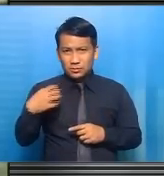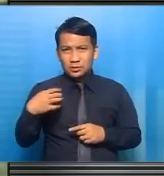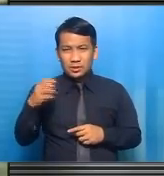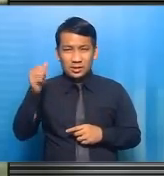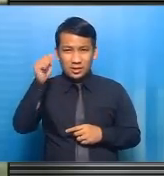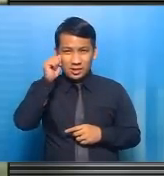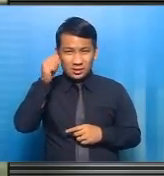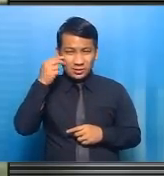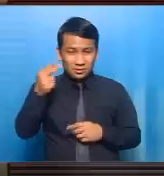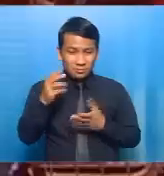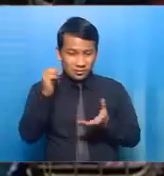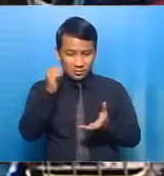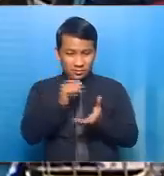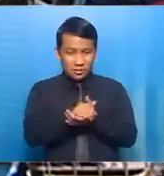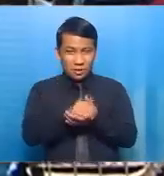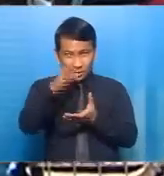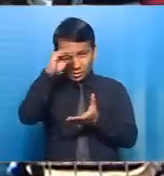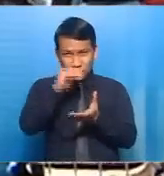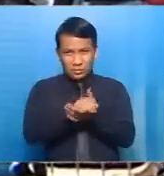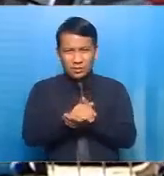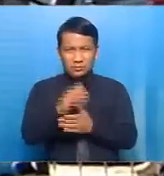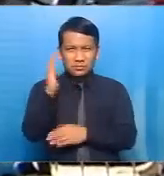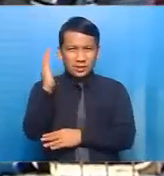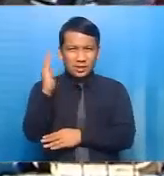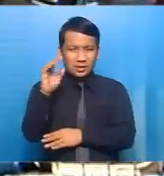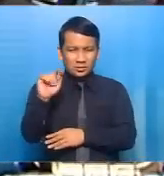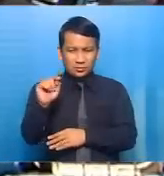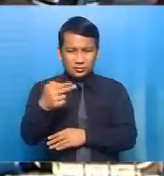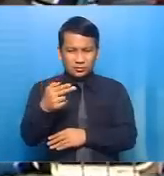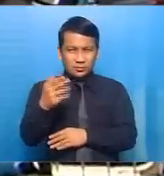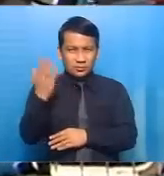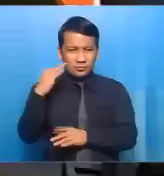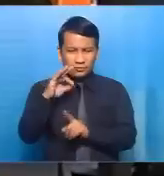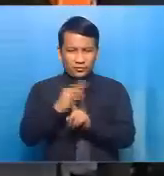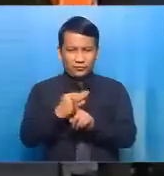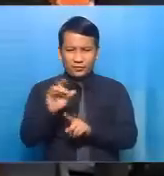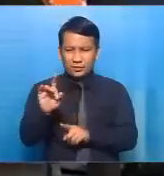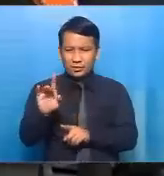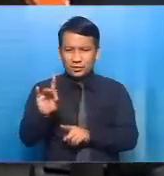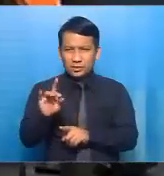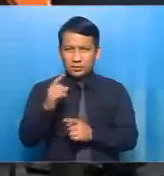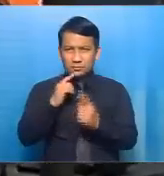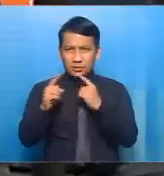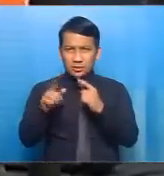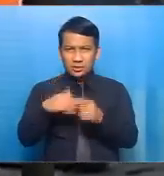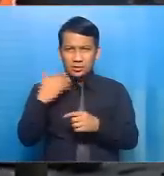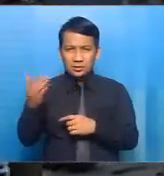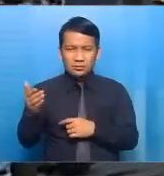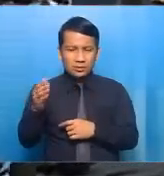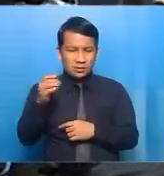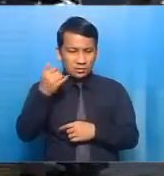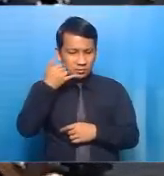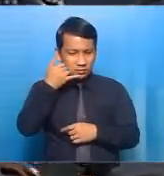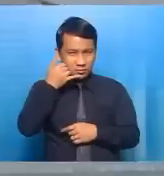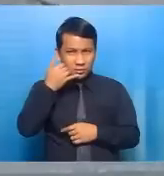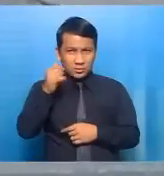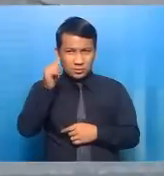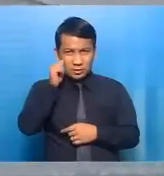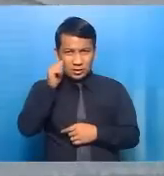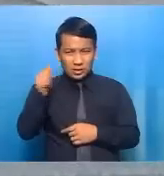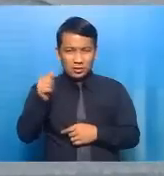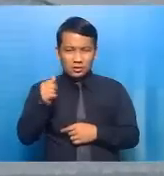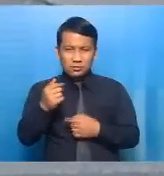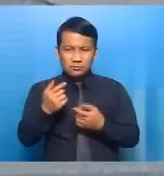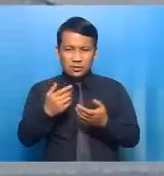Corporal Alan Hilario. Tanghali noong Huwebes, February 18, nakausap pa raw ni Marie France sa telepono si Alan